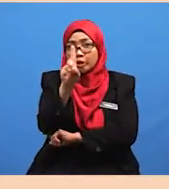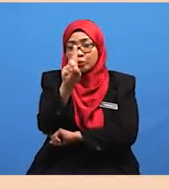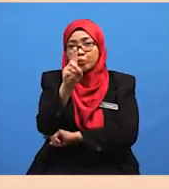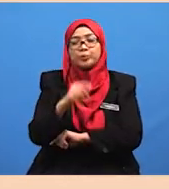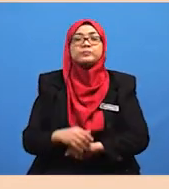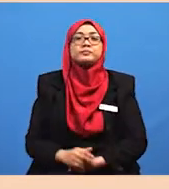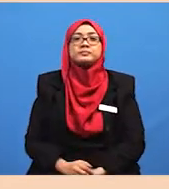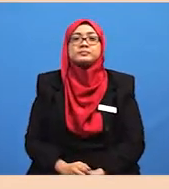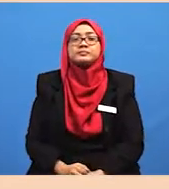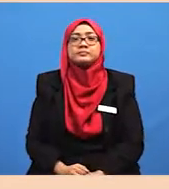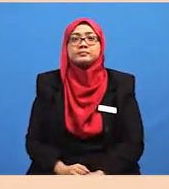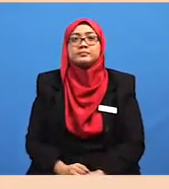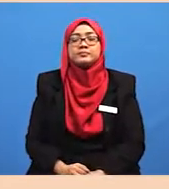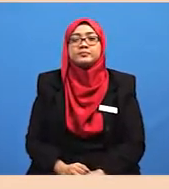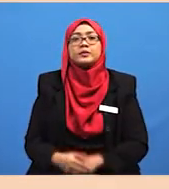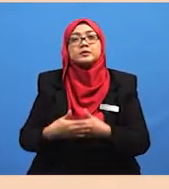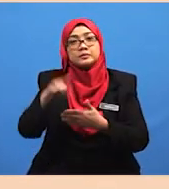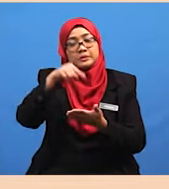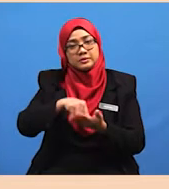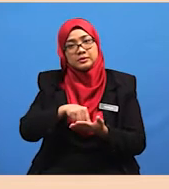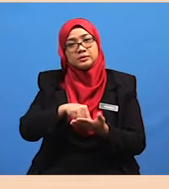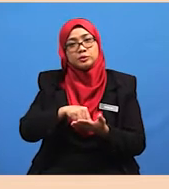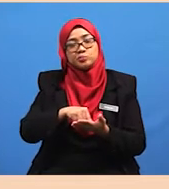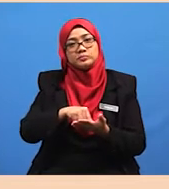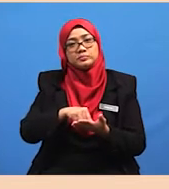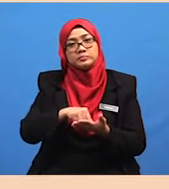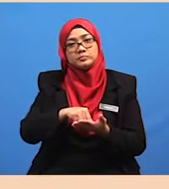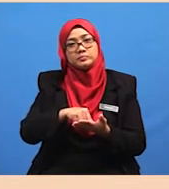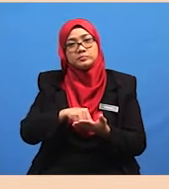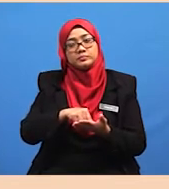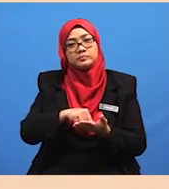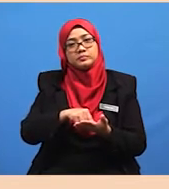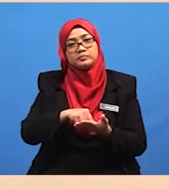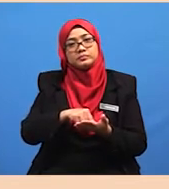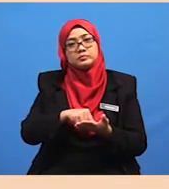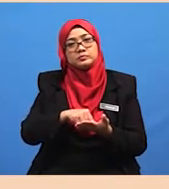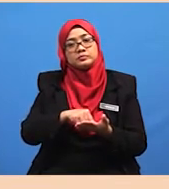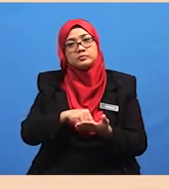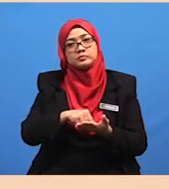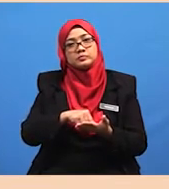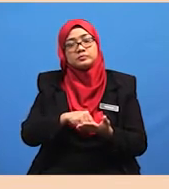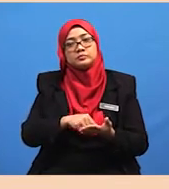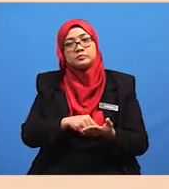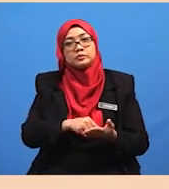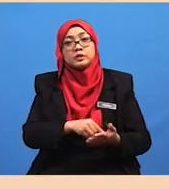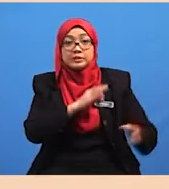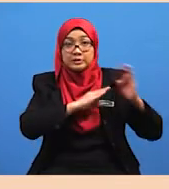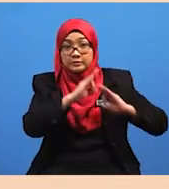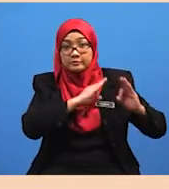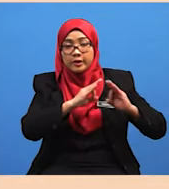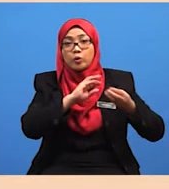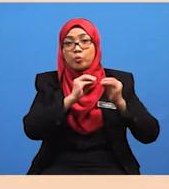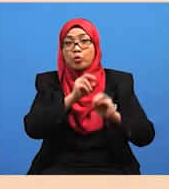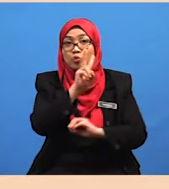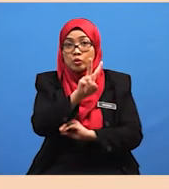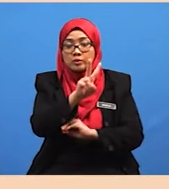1-seterusnya fakta ke Duos sifat pribadi usaha BJA iya iyalah